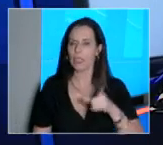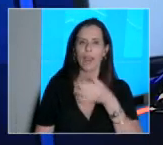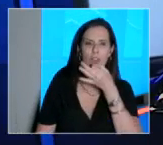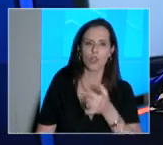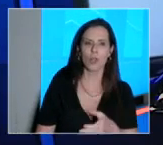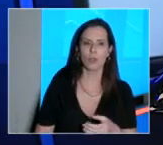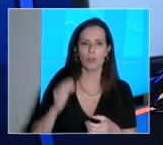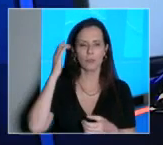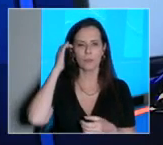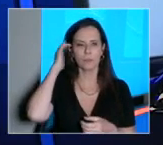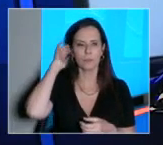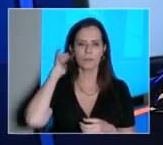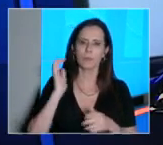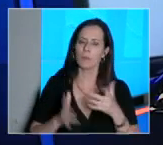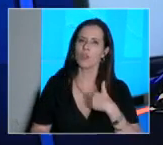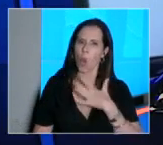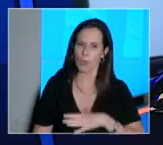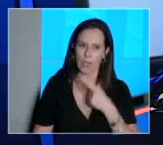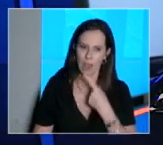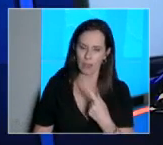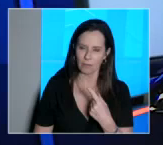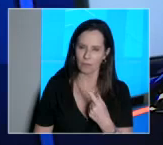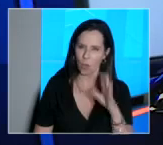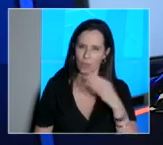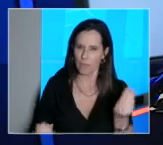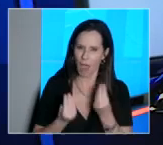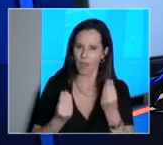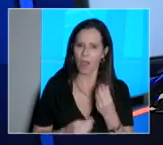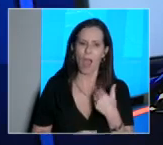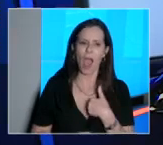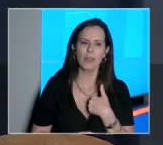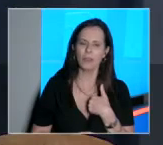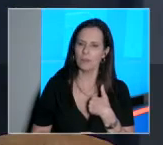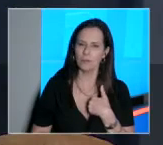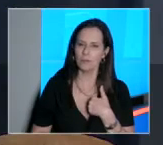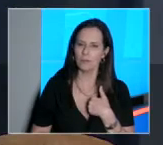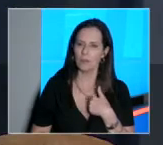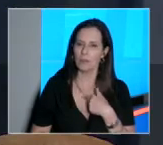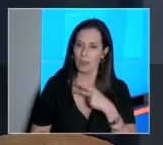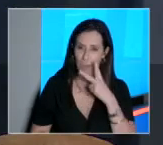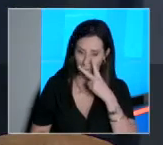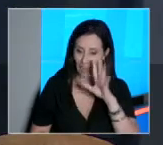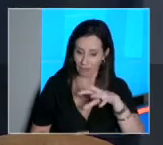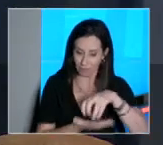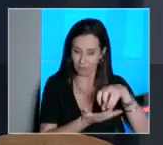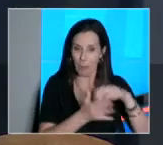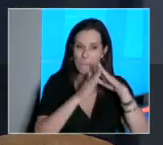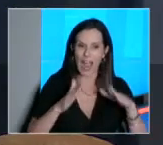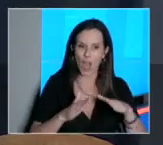משהו. מה שרציתי להגיד, נקודה נוספת, אני לא רק שביקרתי רק במחנות, ביקרתי